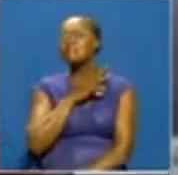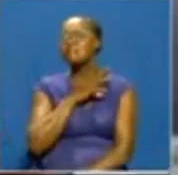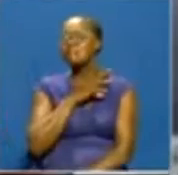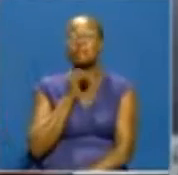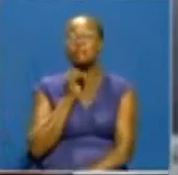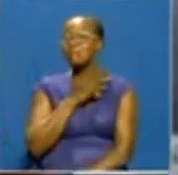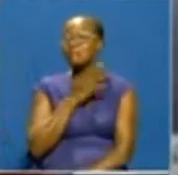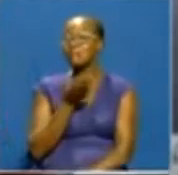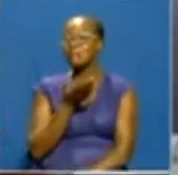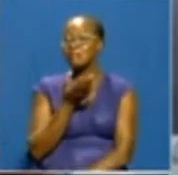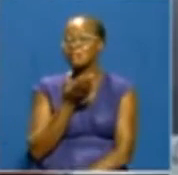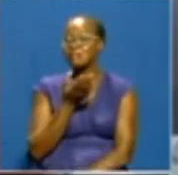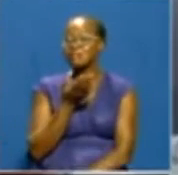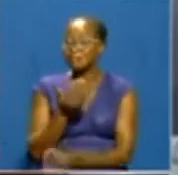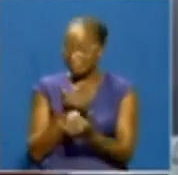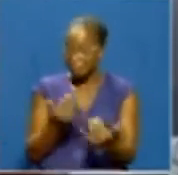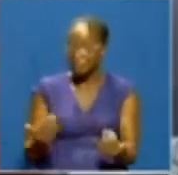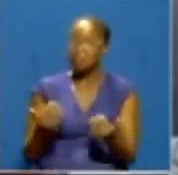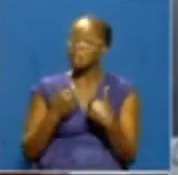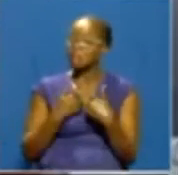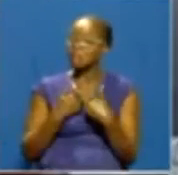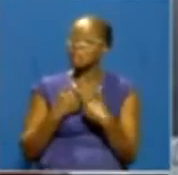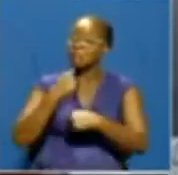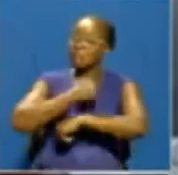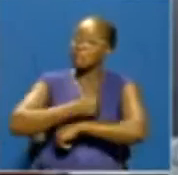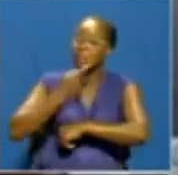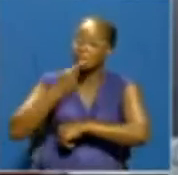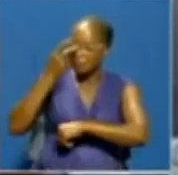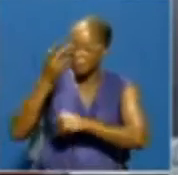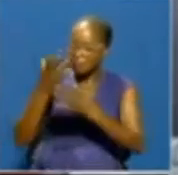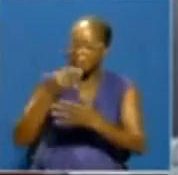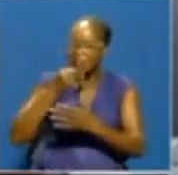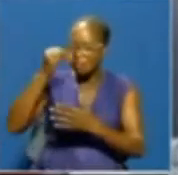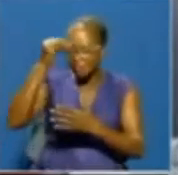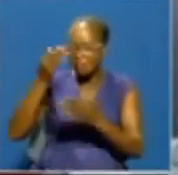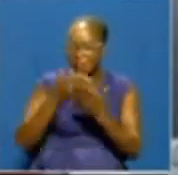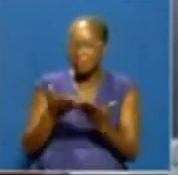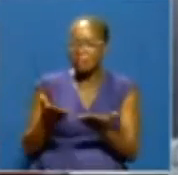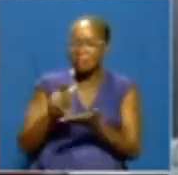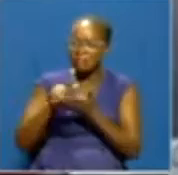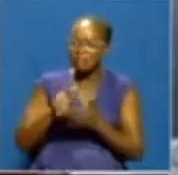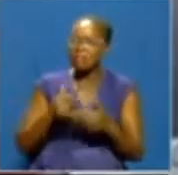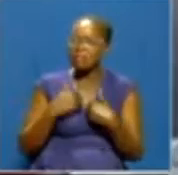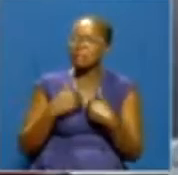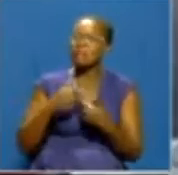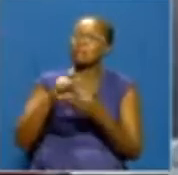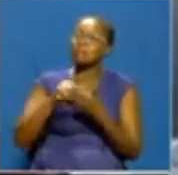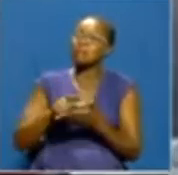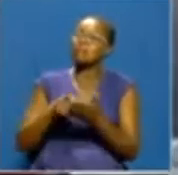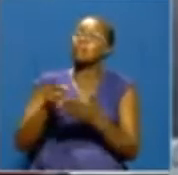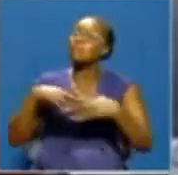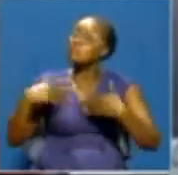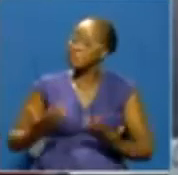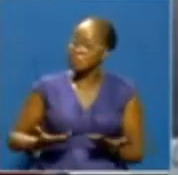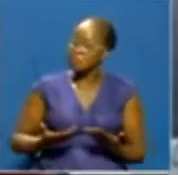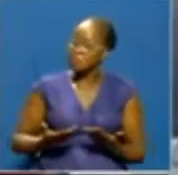watu wanasomesha, wanapeleka watoto shuleni, tuko na wajane wako hapa, tuko na mayatima, tuko na watu wako na loans bwana. Hizi loans watalipa na nini sisi